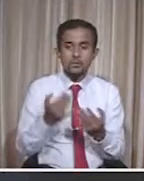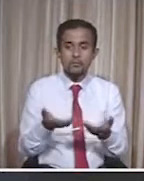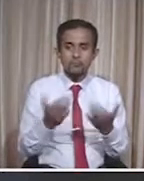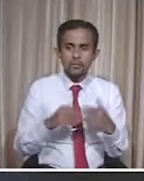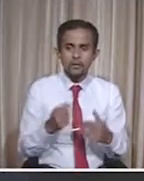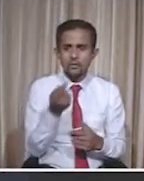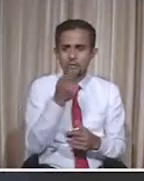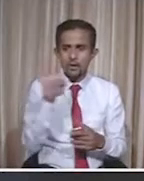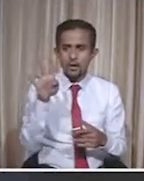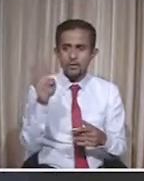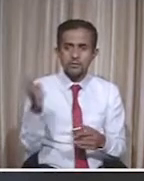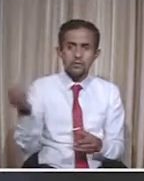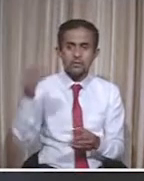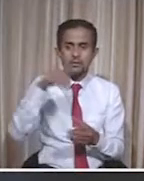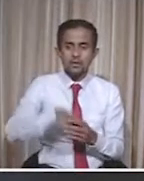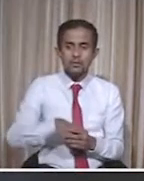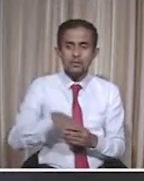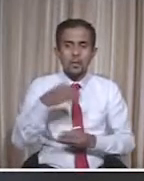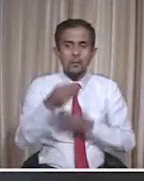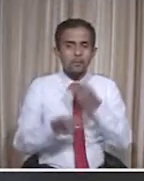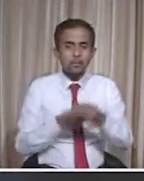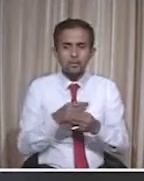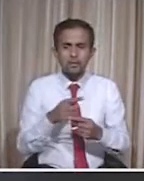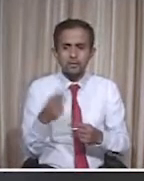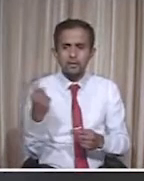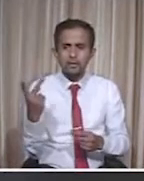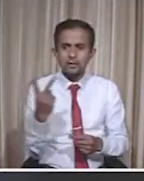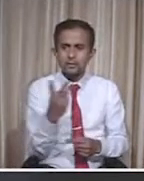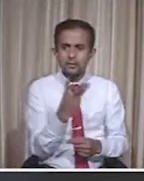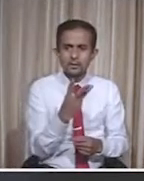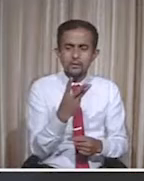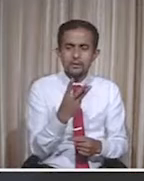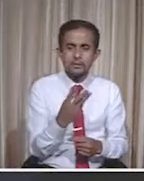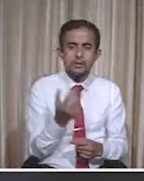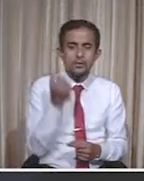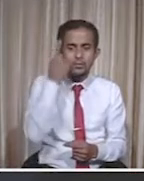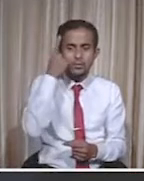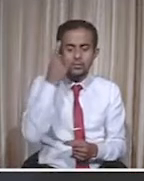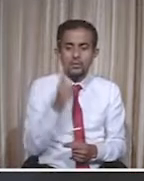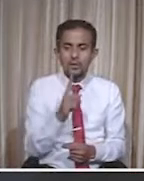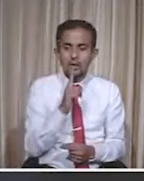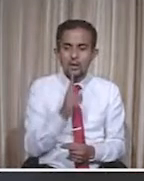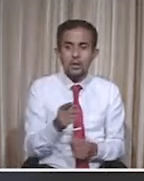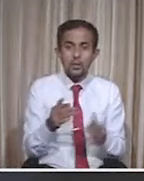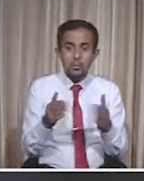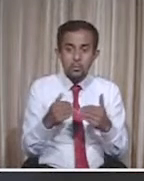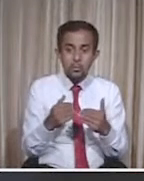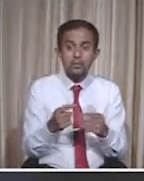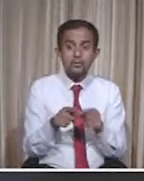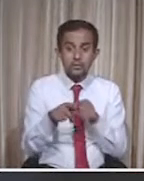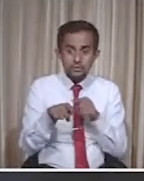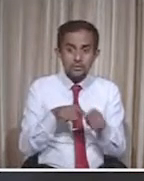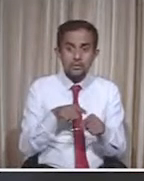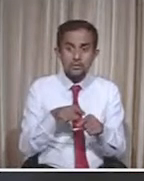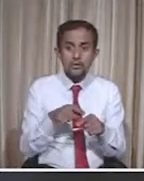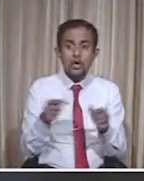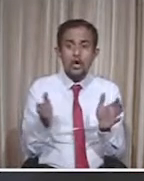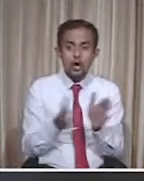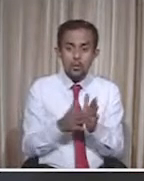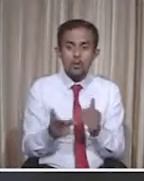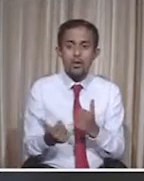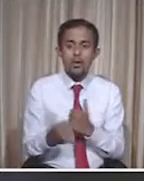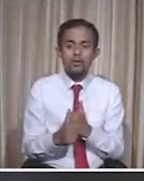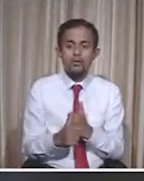दिन पत्कर व्यापारिको सह तवत् कीप दिन एक योजना कर्णव तवत्ते जातीय कमिटुवक पत्करन